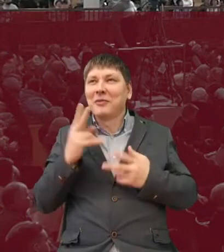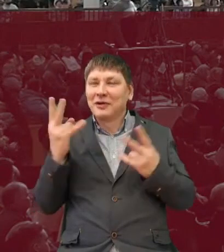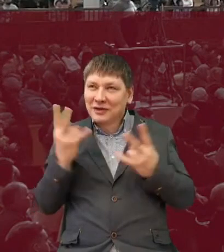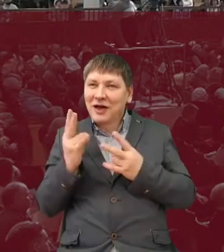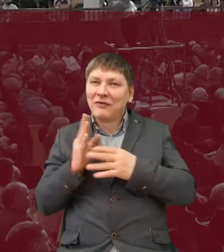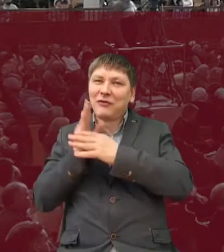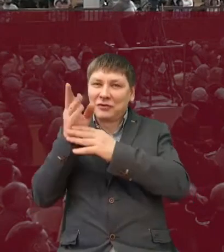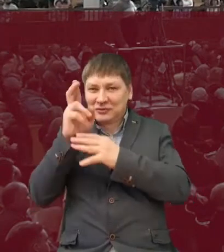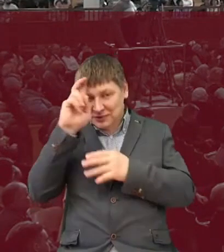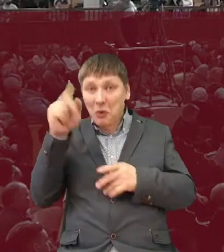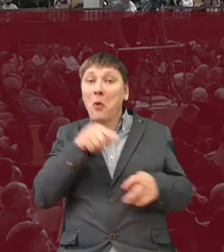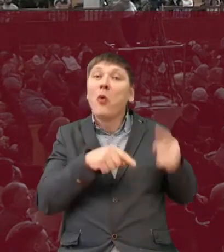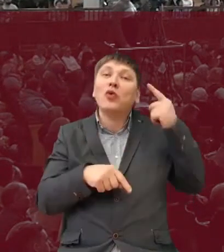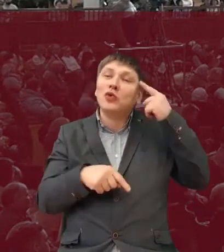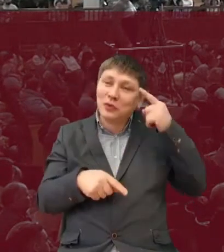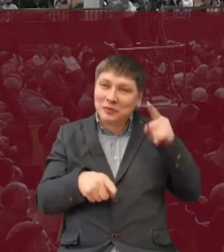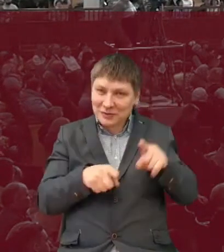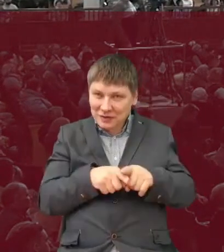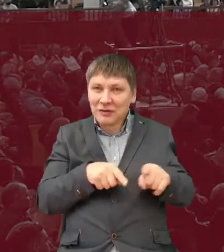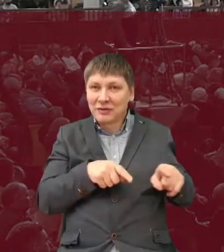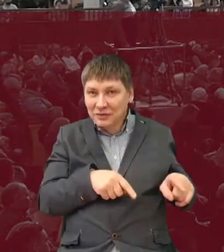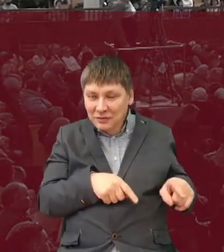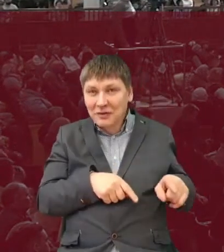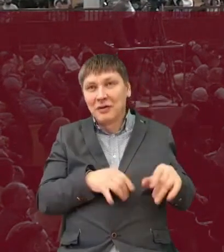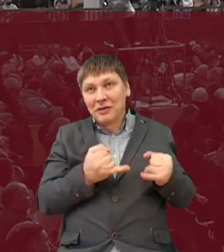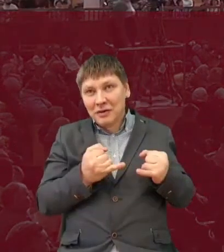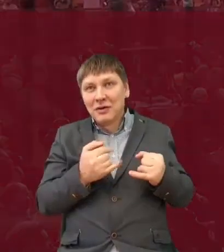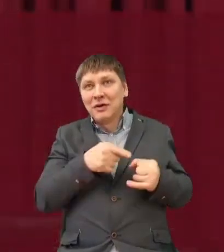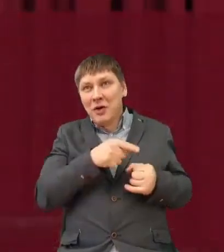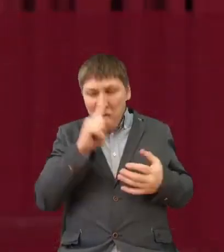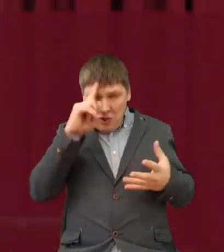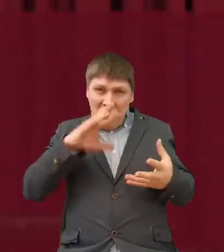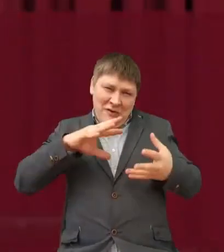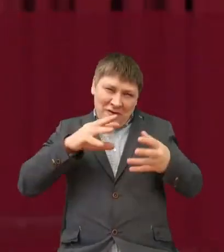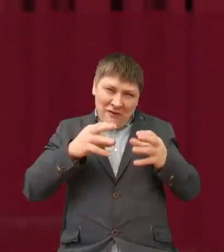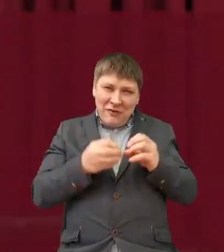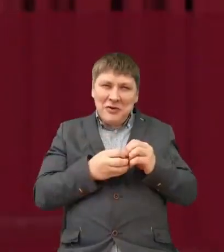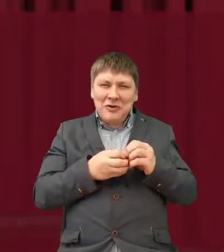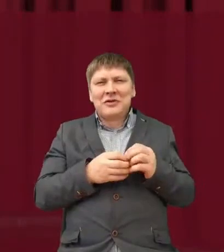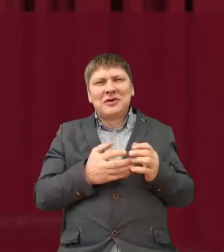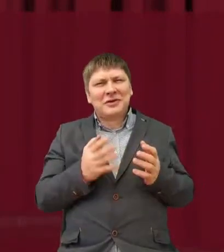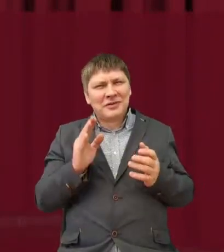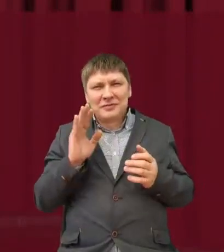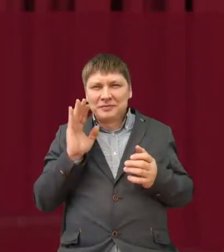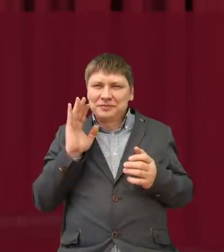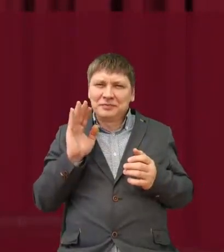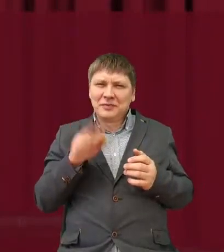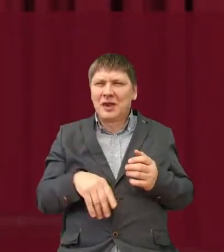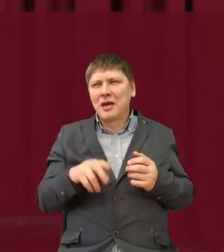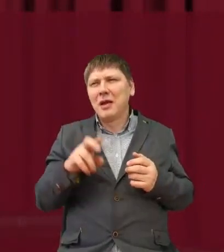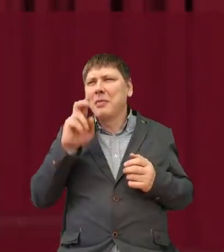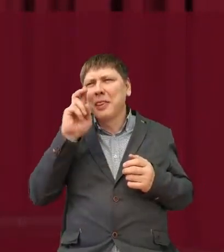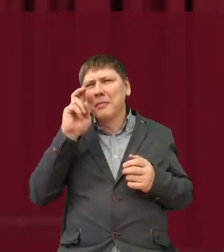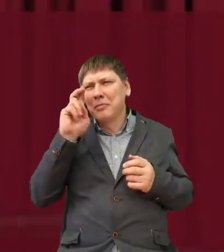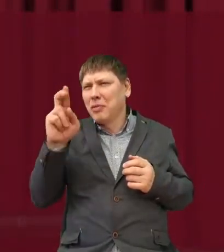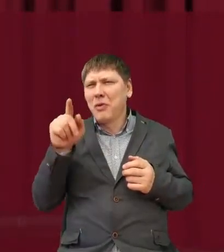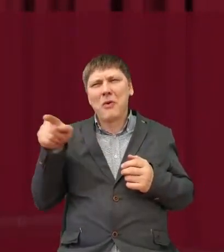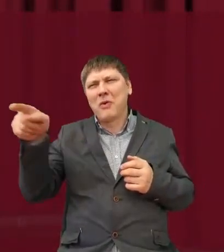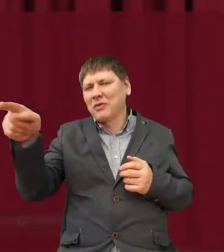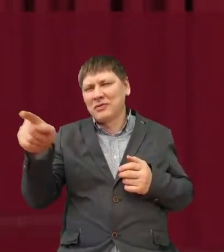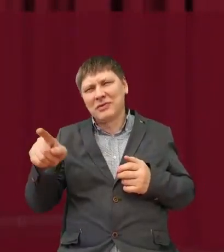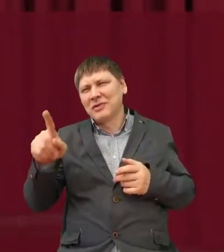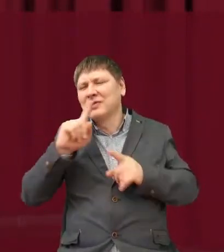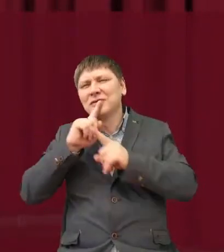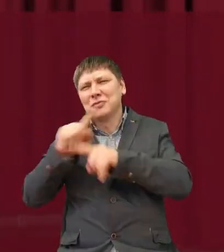войти в Царствие Божие и на основании этого легко сделать вывод что на самом деле Бог никак не Бог гор